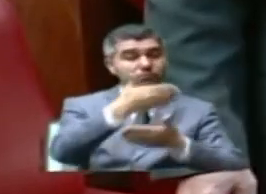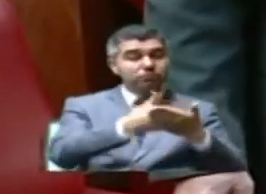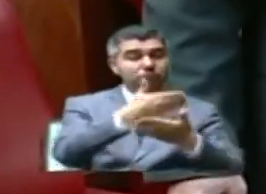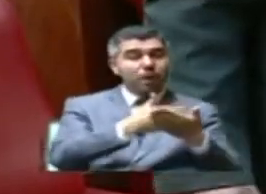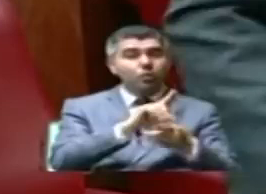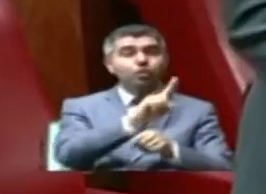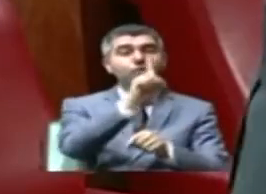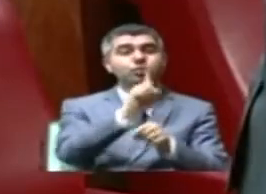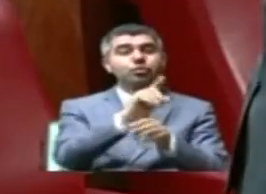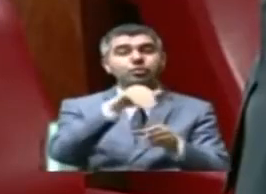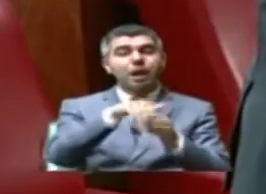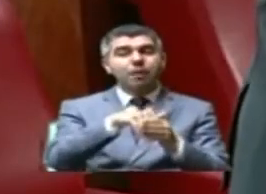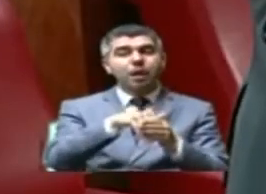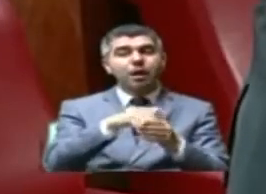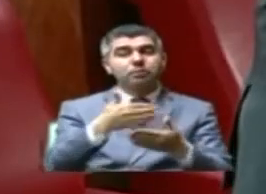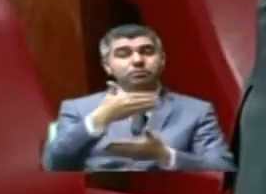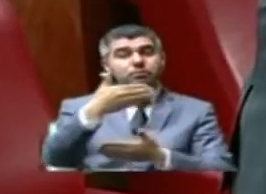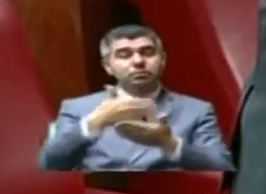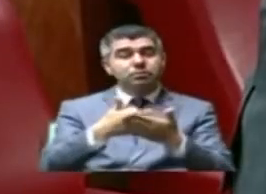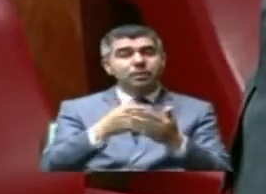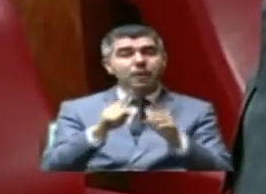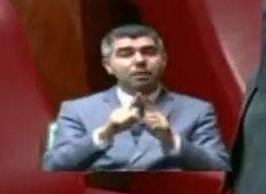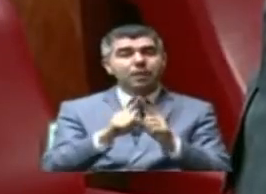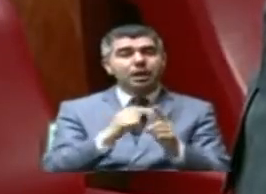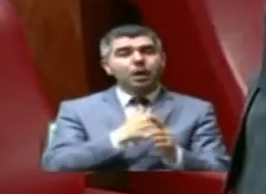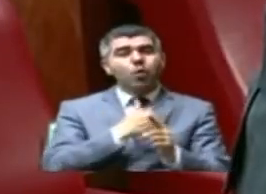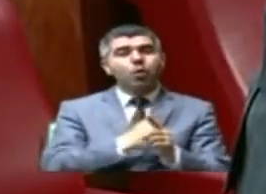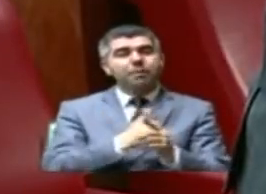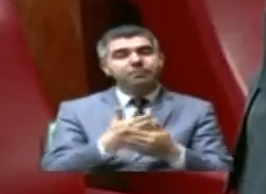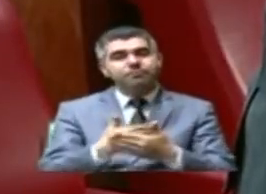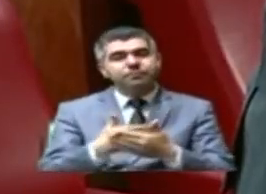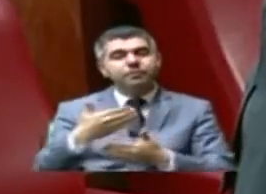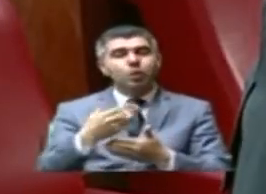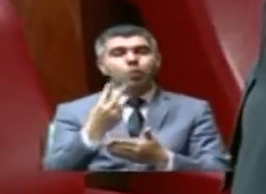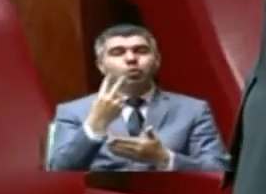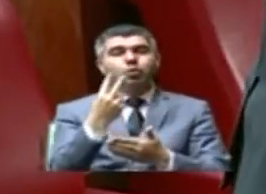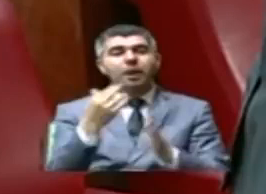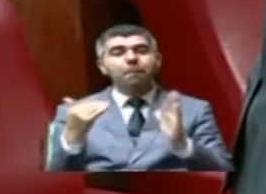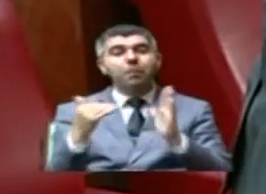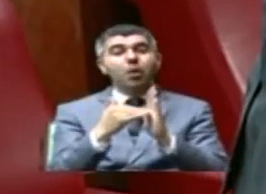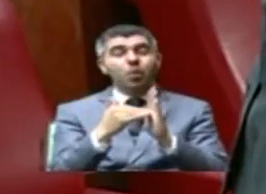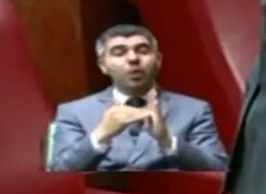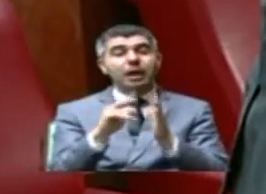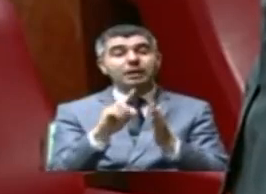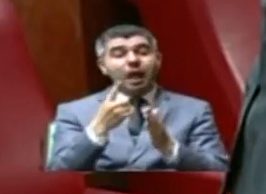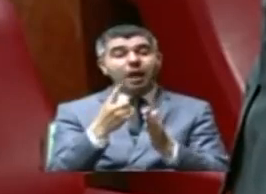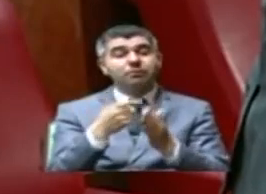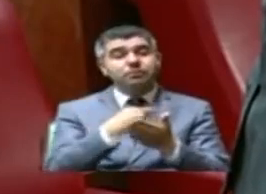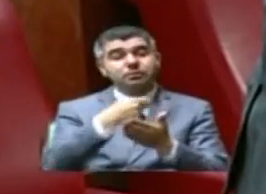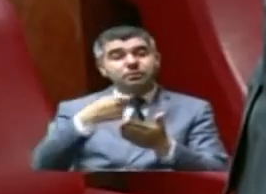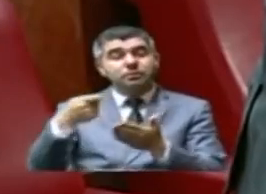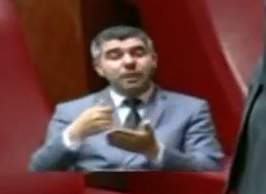ديال الجماعات. هي عندي التزام سيدي إفني يا سيد المستشار، عندي 2.5 مليون ما كاملاش ما عطاوش لها. هي قال ميم